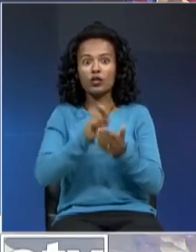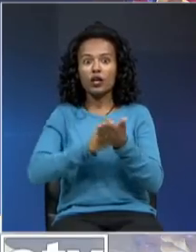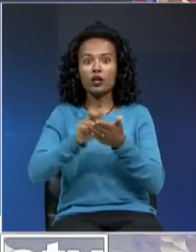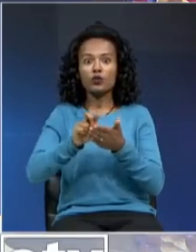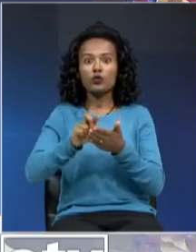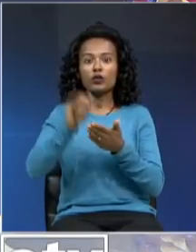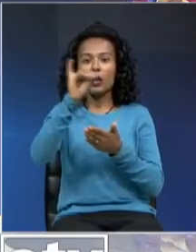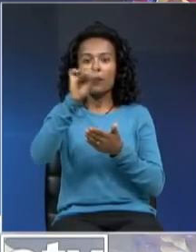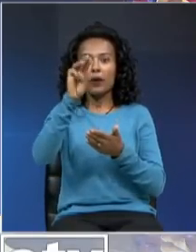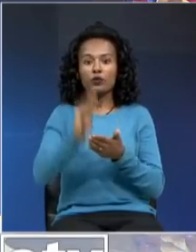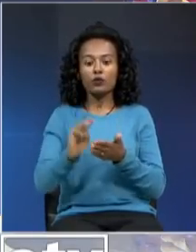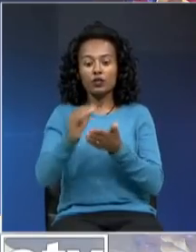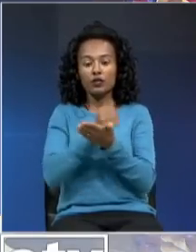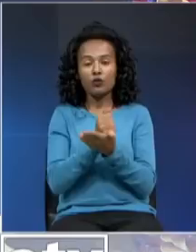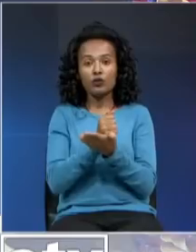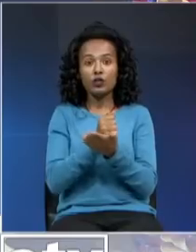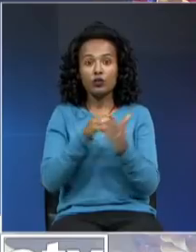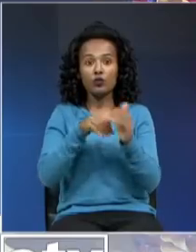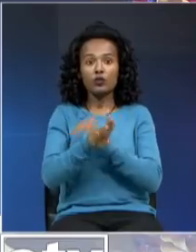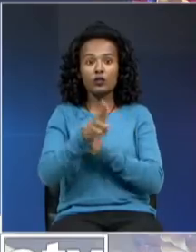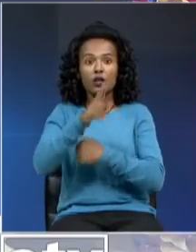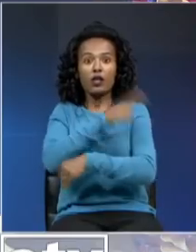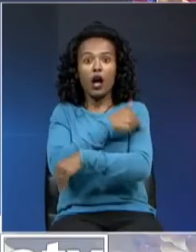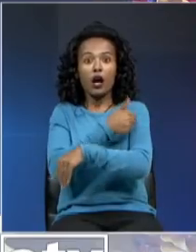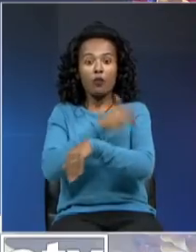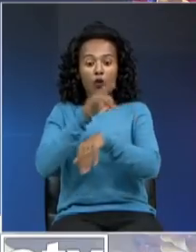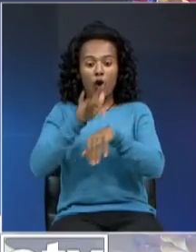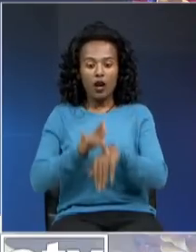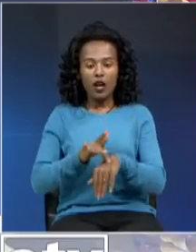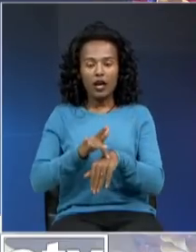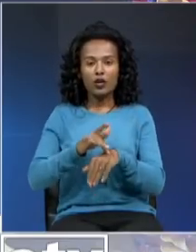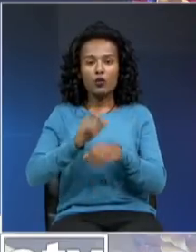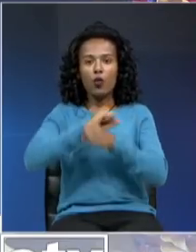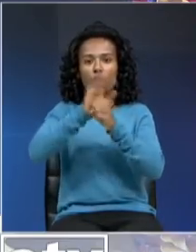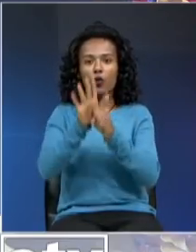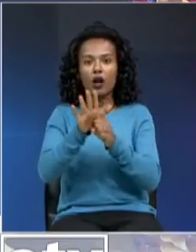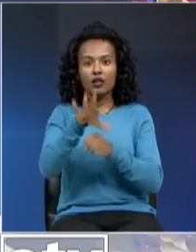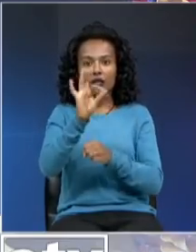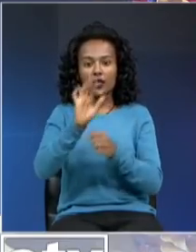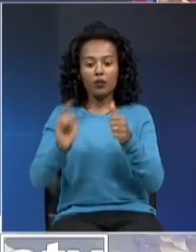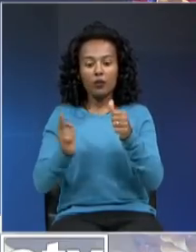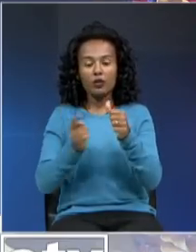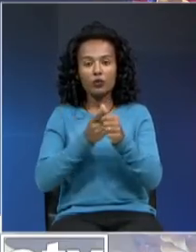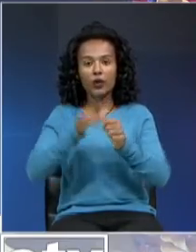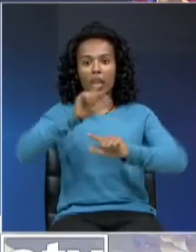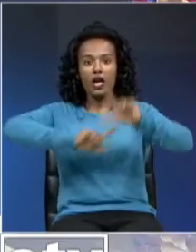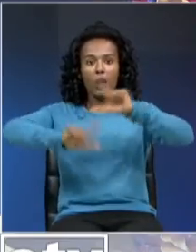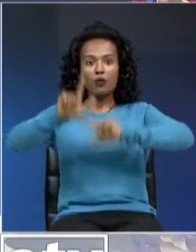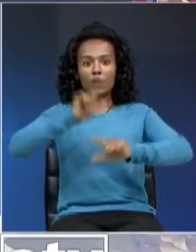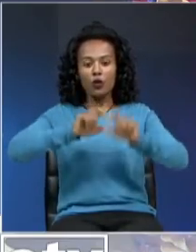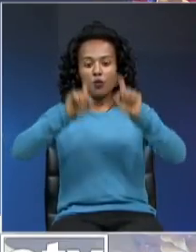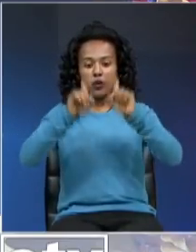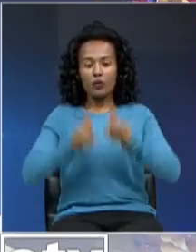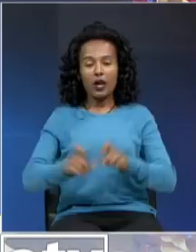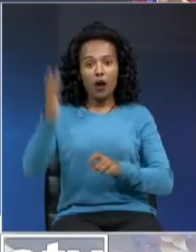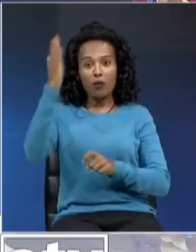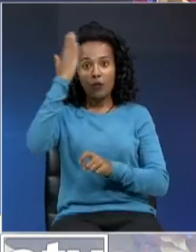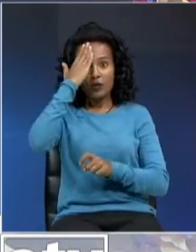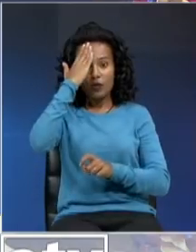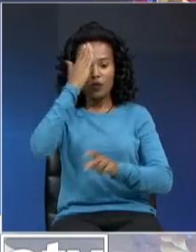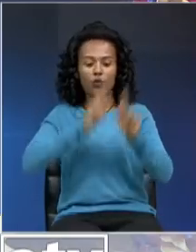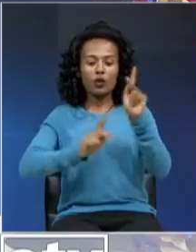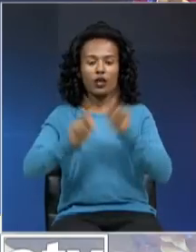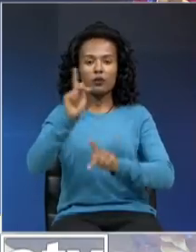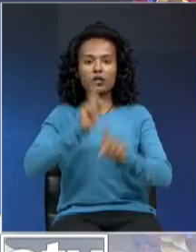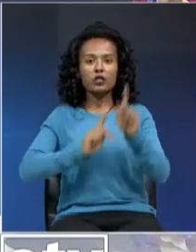ጴጥሮስ ሆስፒታል ከተወሰደው ናሙና ውስጥ ታካሚዋ ላይ የኮሮና ቫይረስ እንደተገኘባት በመጀመሪያ የላብራቶሪ ምርመራ በመታወቁ